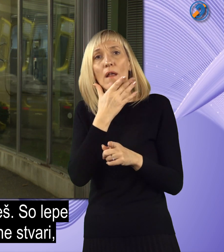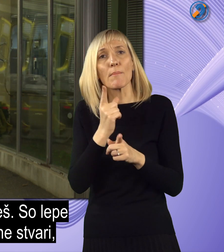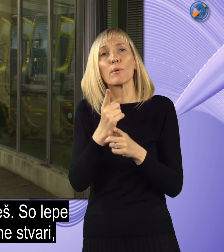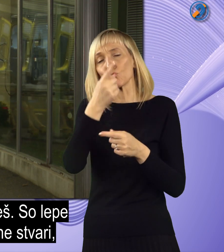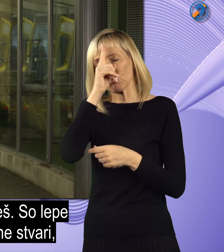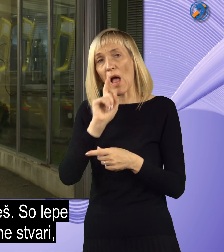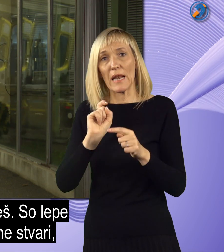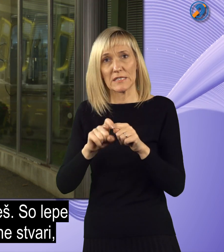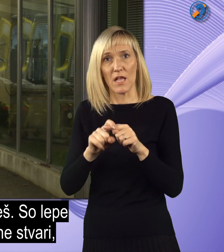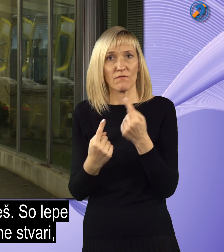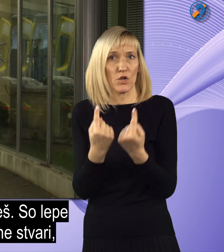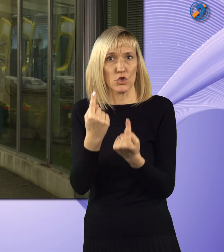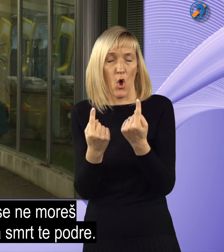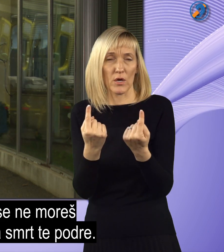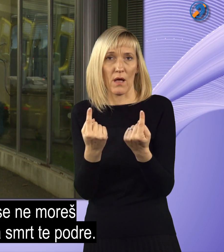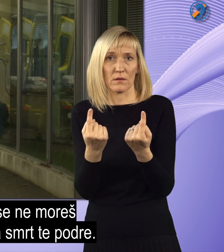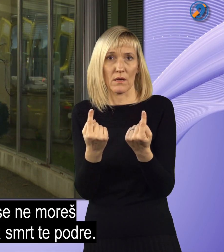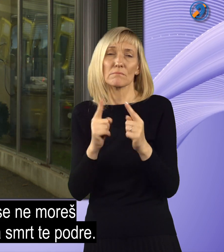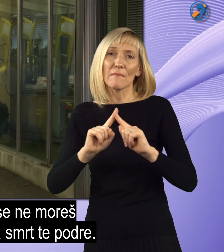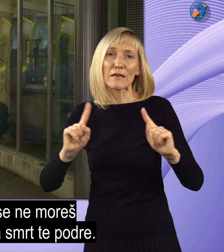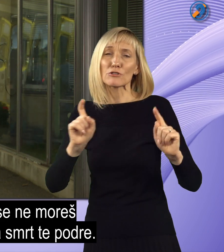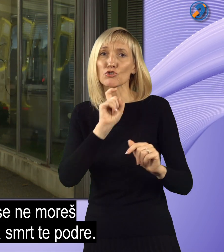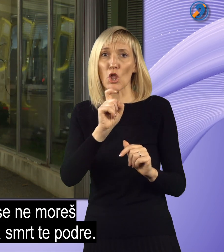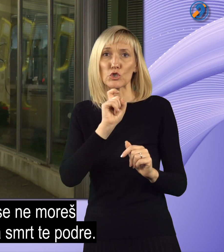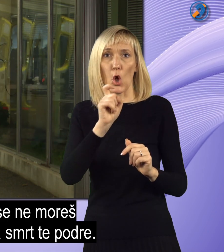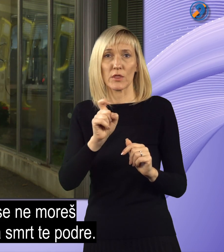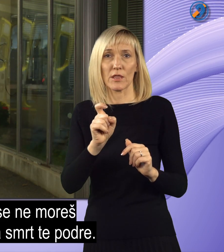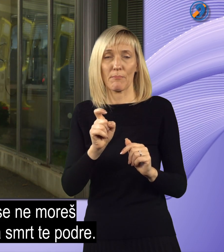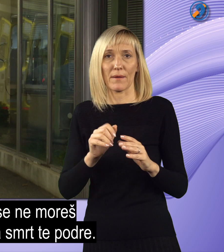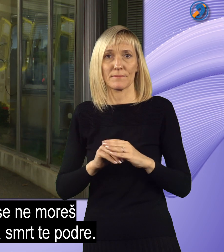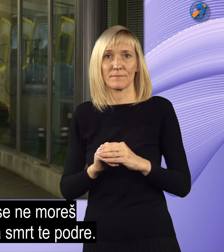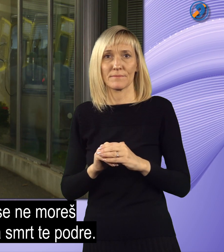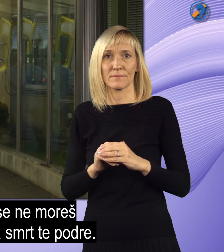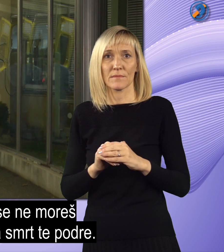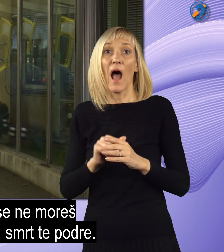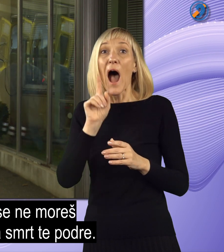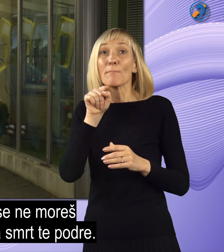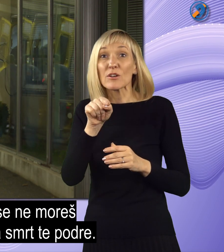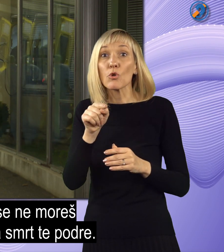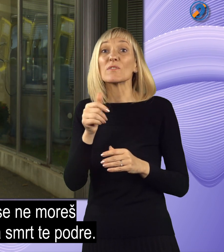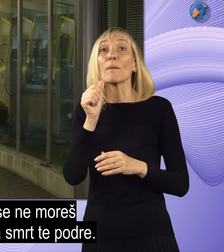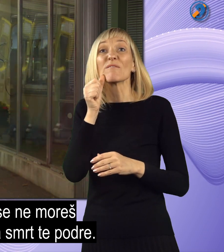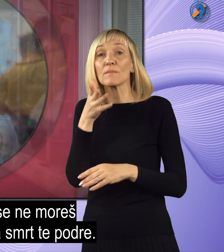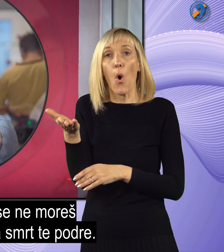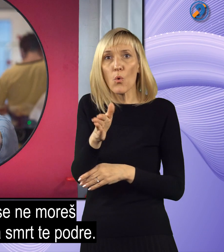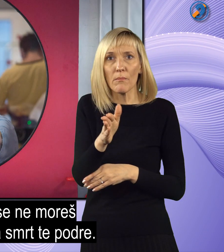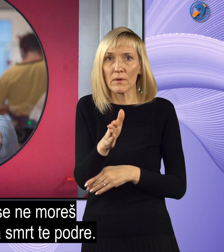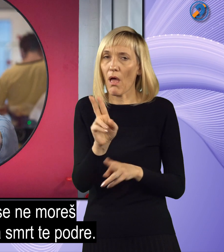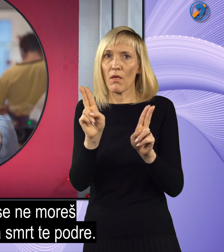So lepe stvari, so žalostne stvari, zgodbe take in drugačne in na smrt se pa ne moreš